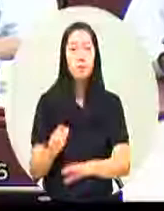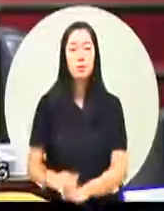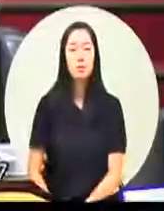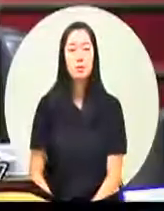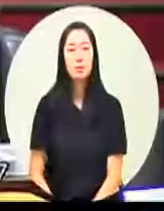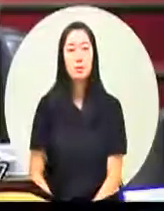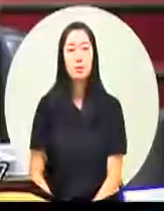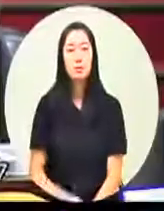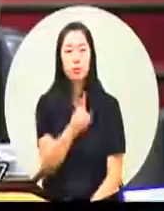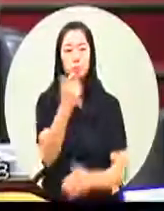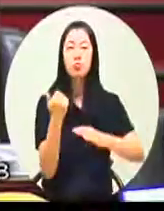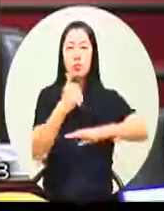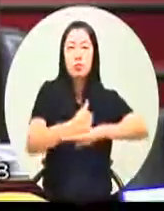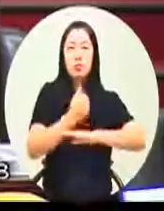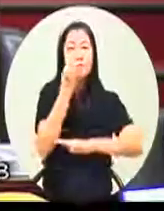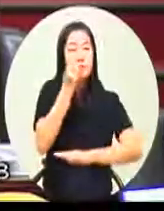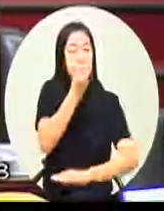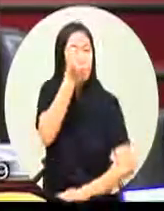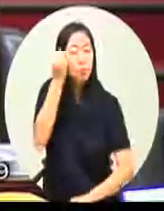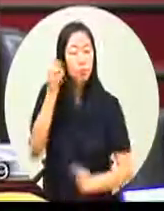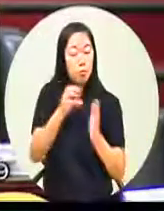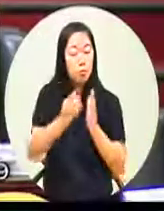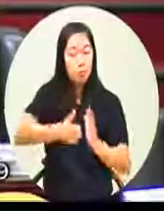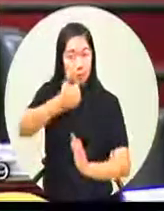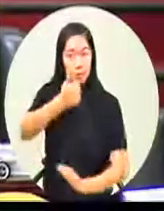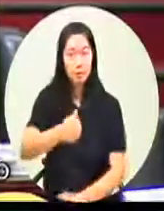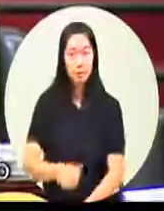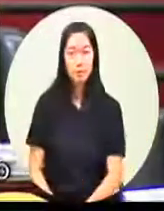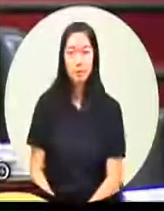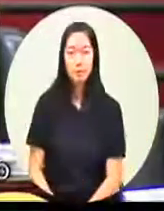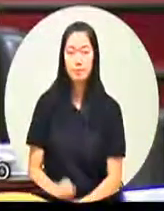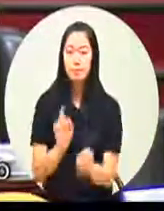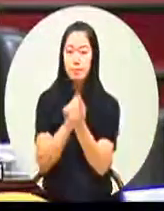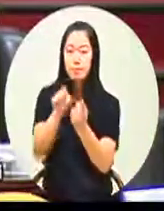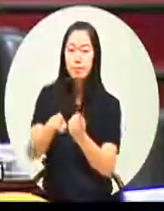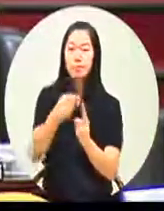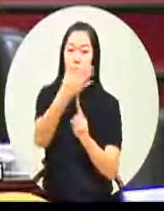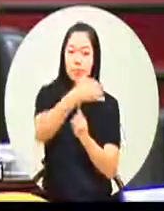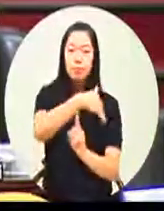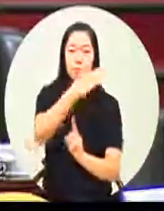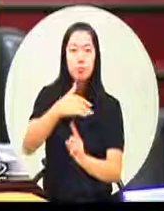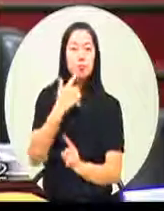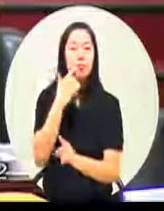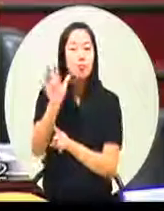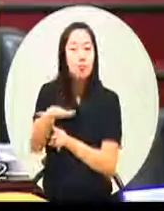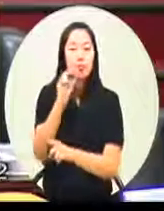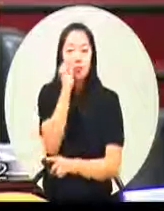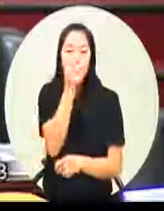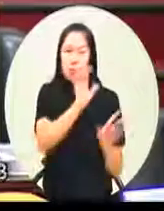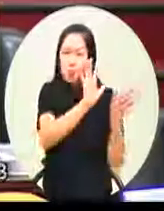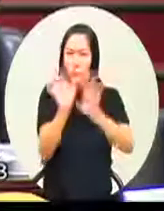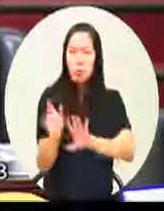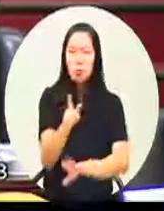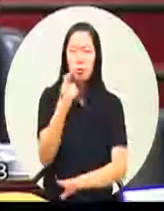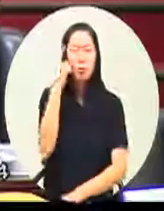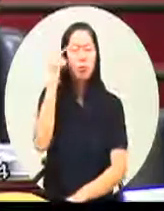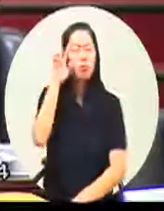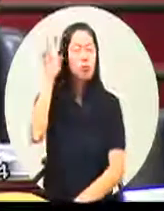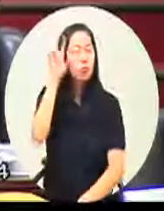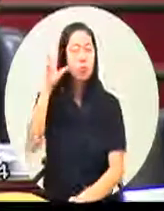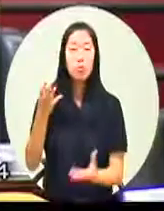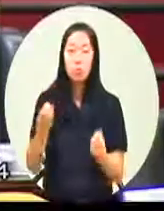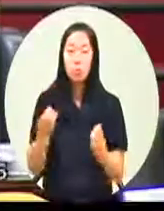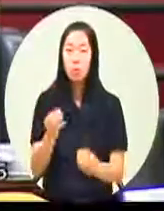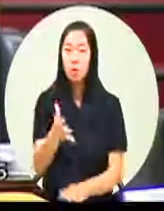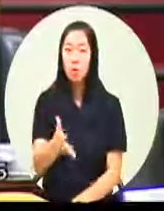你作为一个观光局长好，你对于旗美地区的一个特殊风貌，你会没有感觉吗？ 我跟